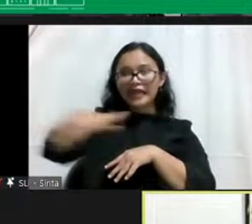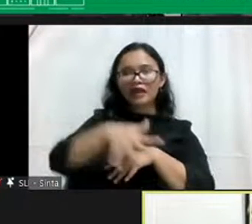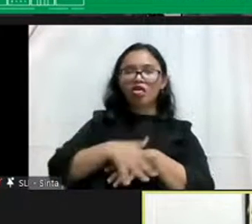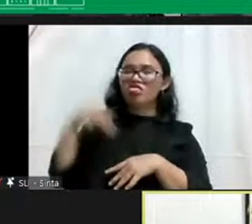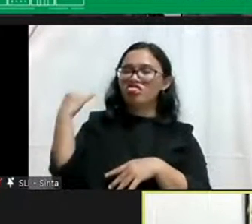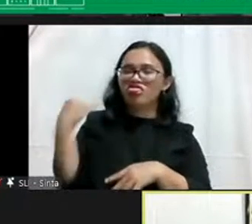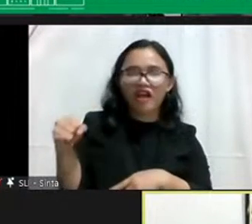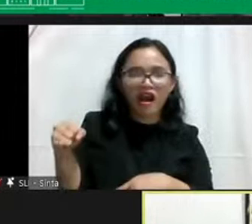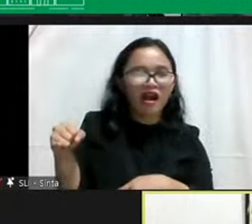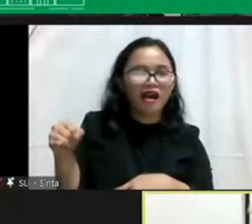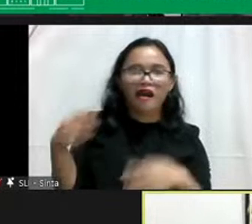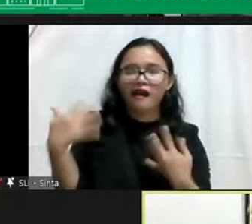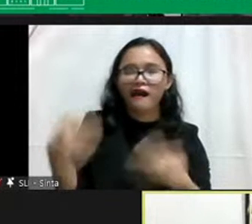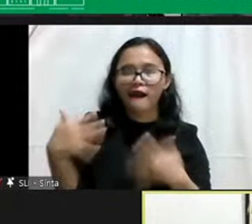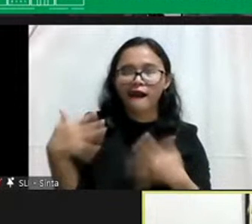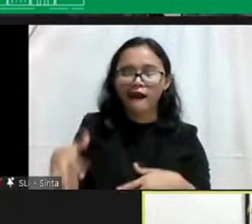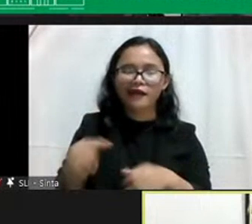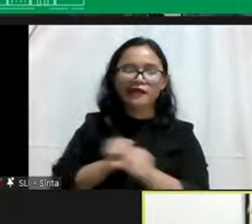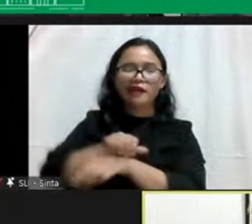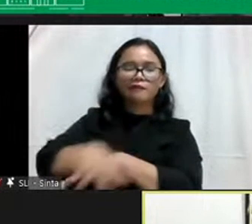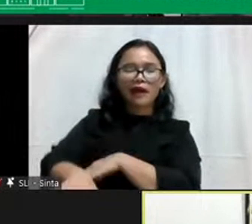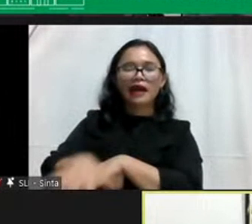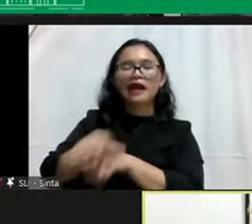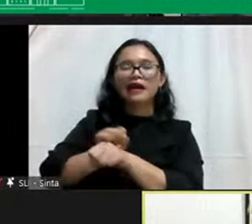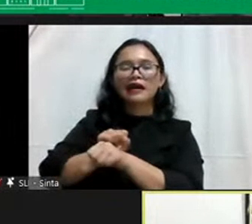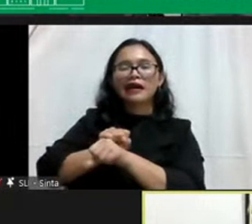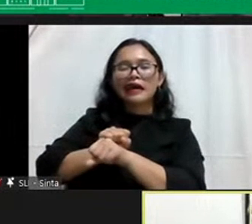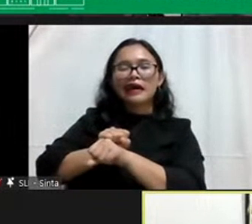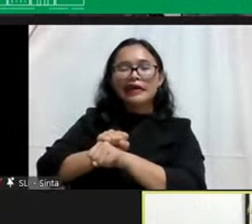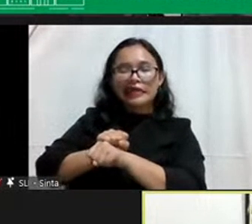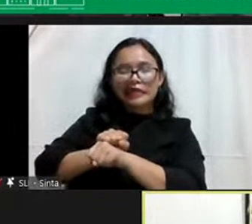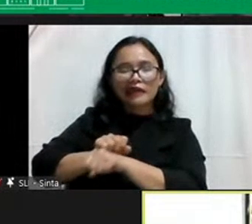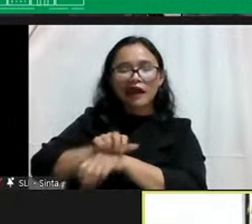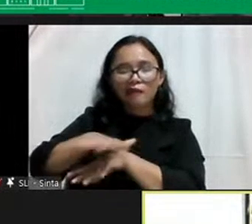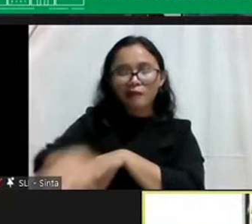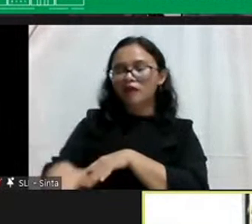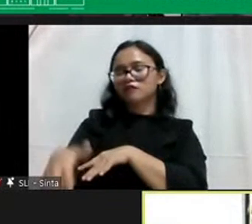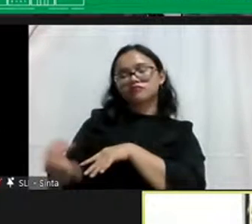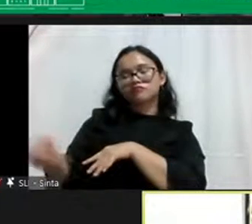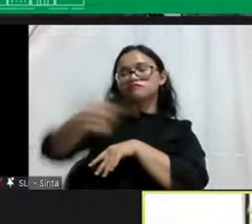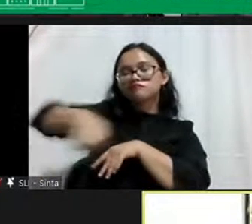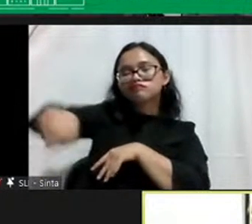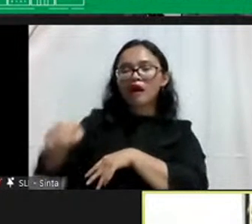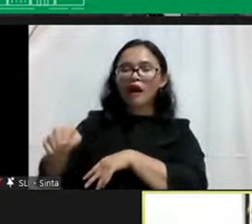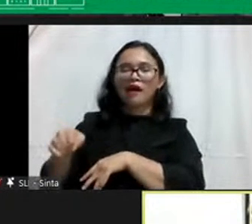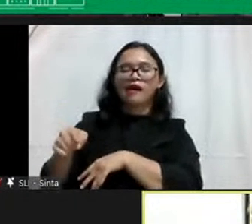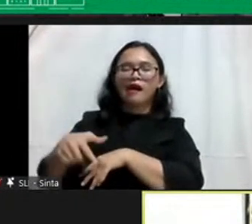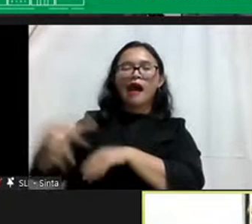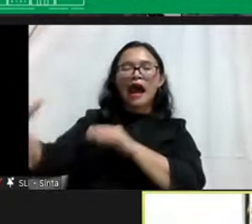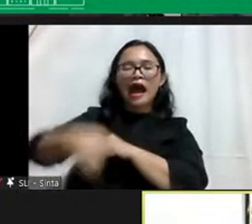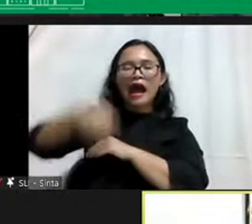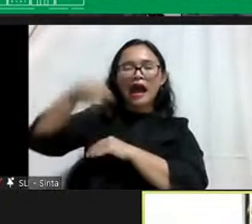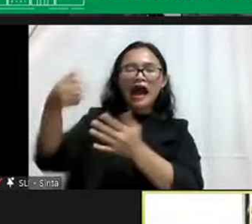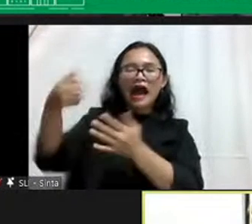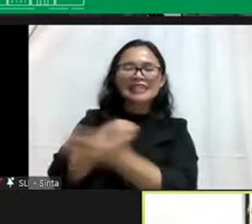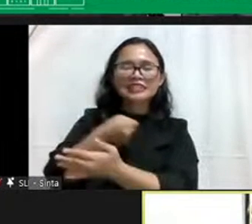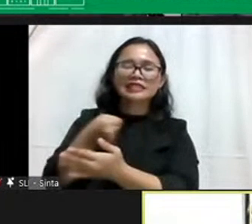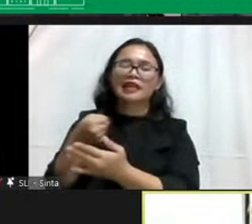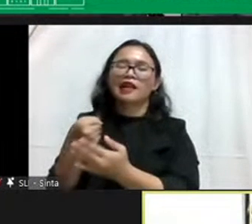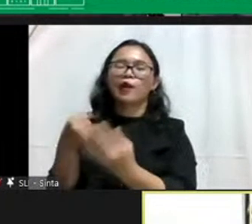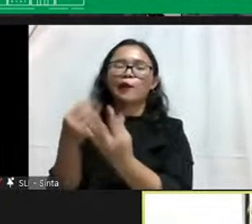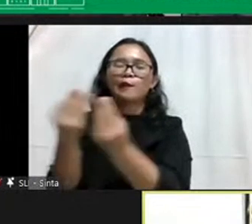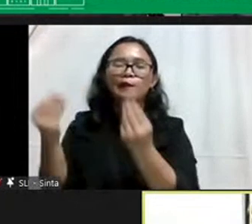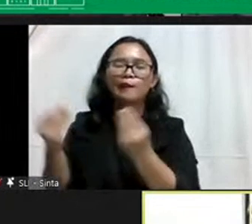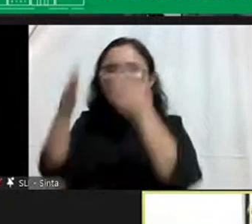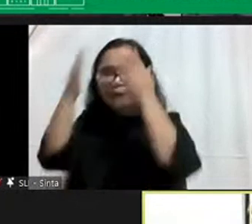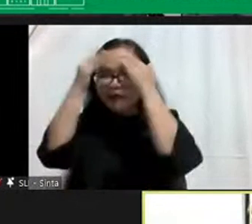dan kemudian dampaknya terhadap apa eh eh daya dukung produksi pertanian kita gitu nah kata kuncinya mbak